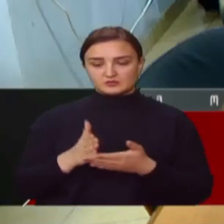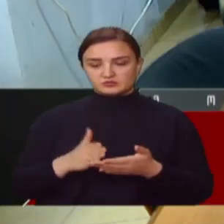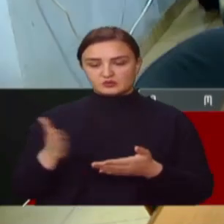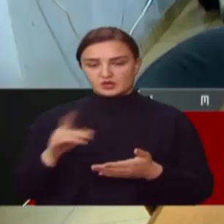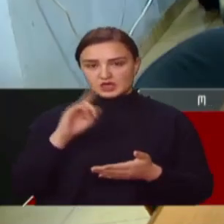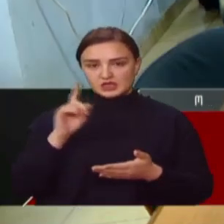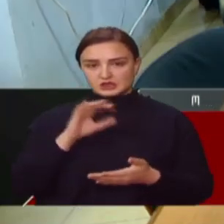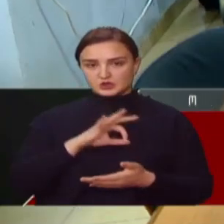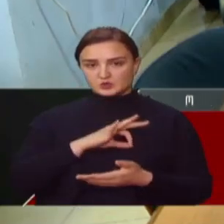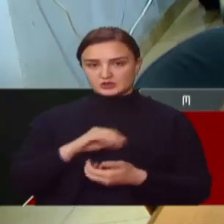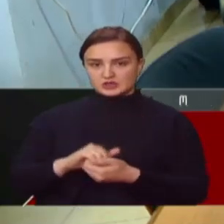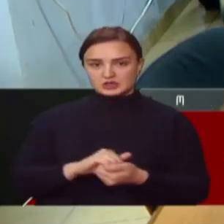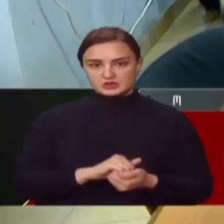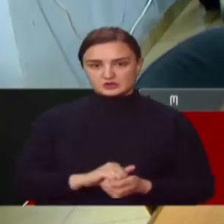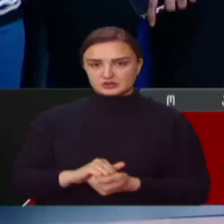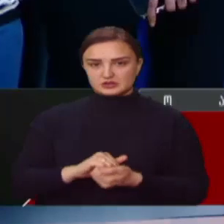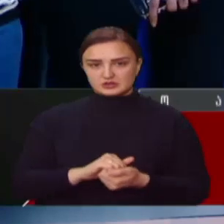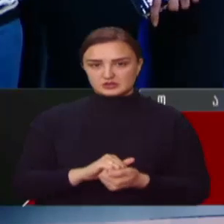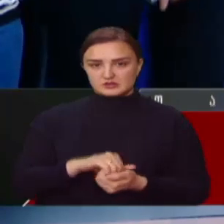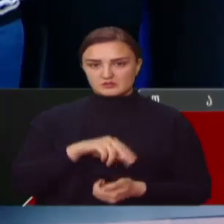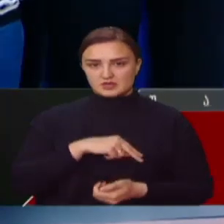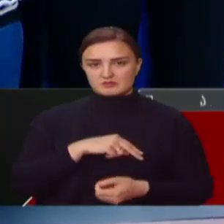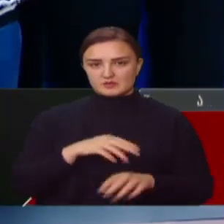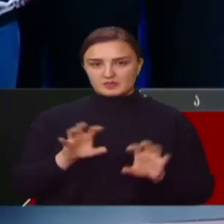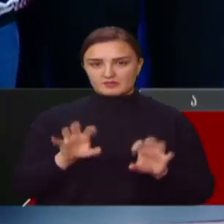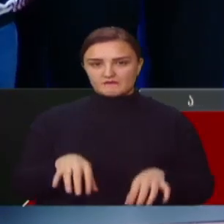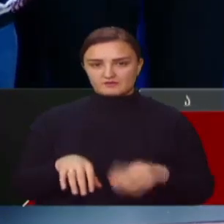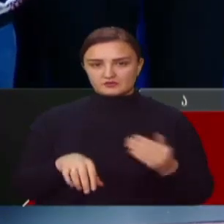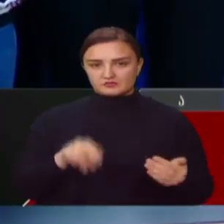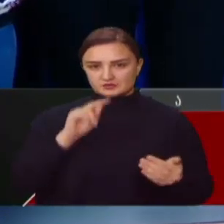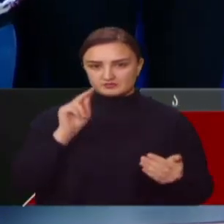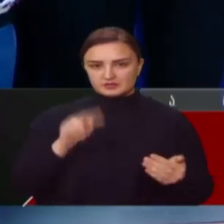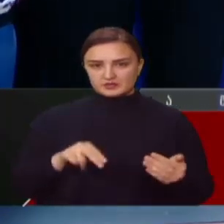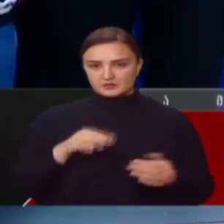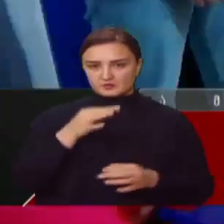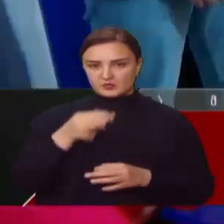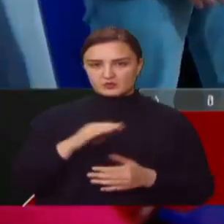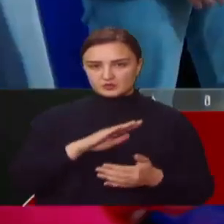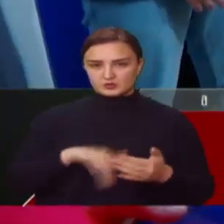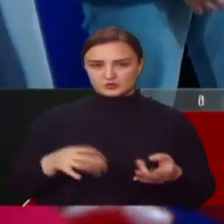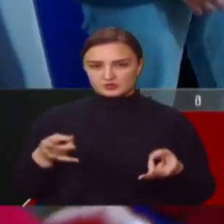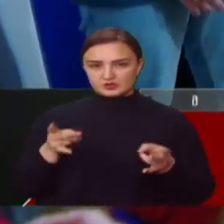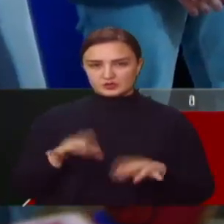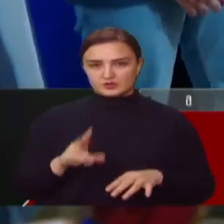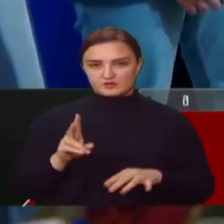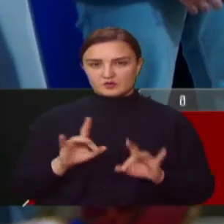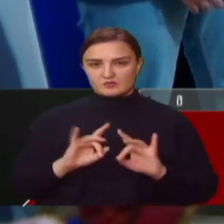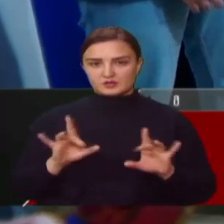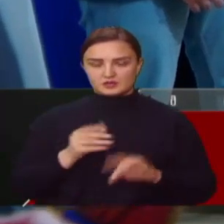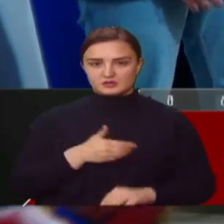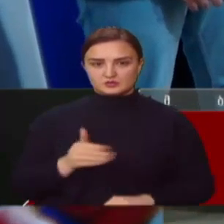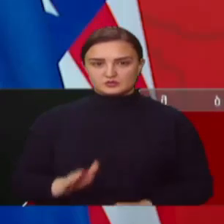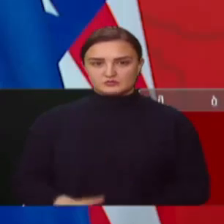შორის ახალგაზრდა იურისტთა ასოციაციამ კი პარლამენტის თავმჯდომარის ბრალდებები უპასუხოდ დატოვა და კომენტარის გაკეთება